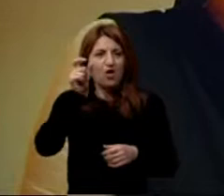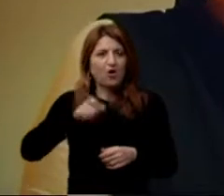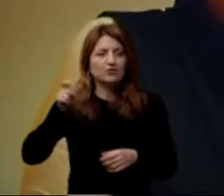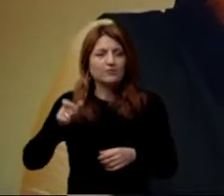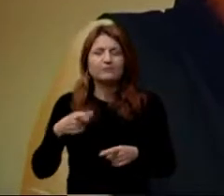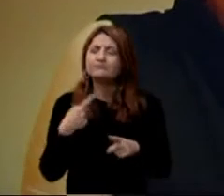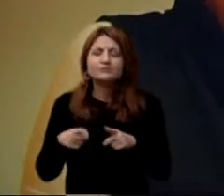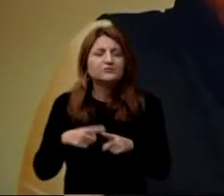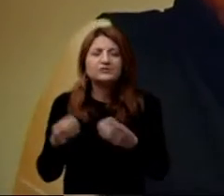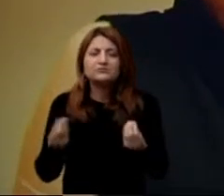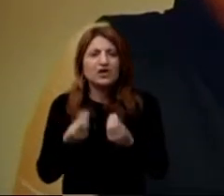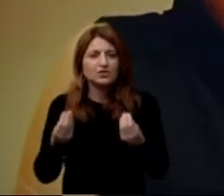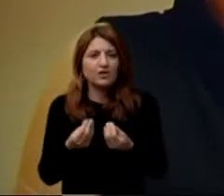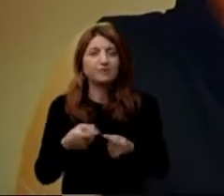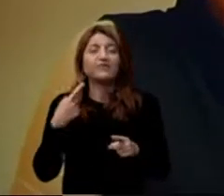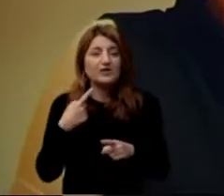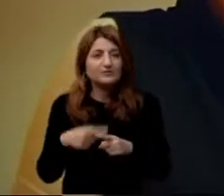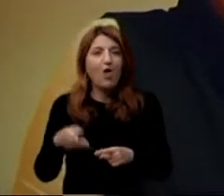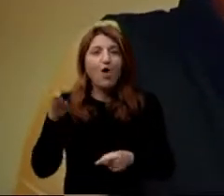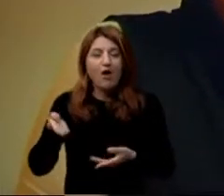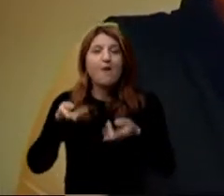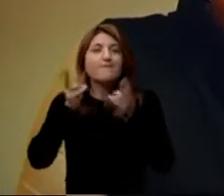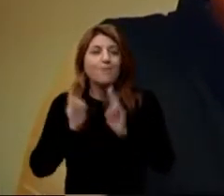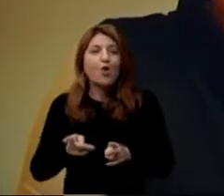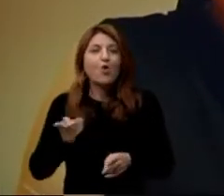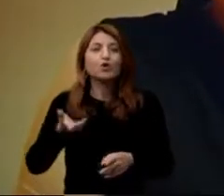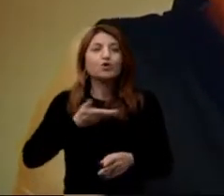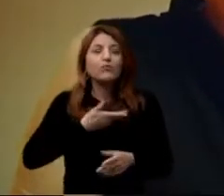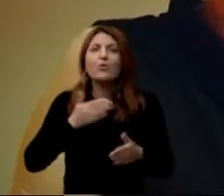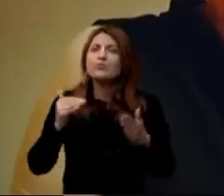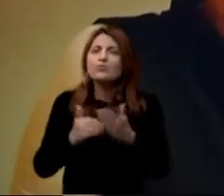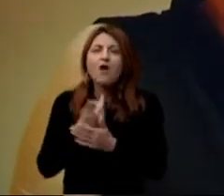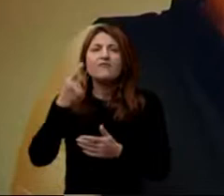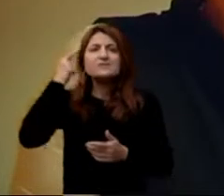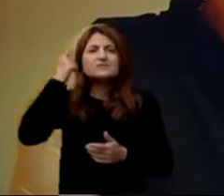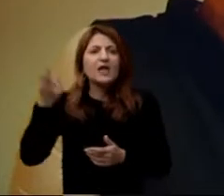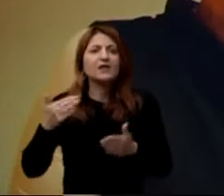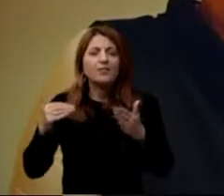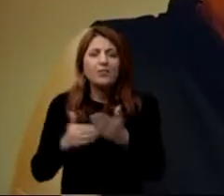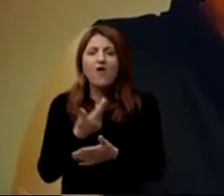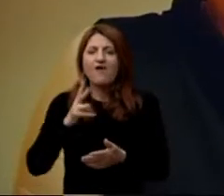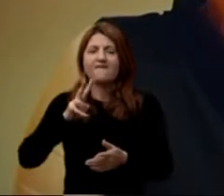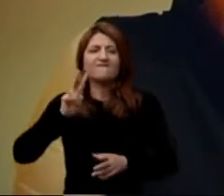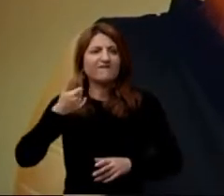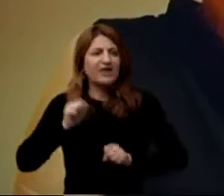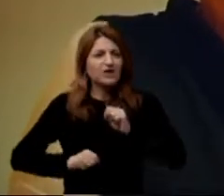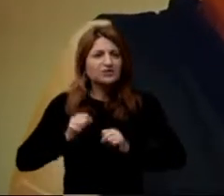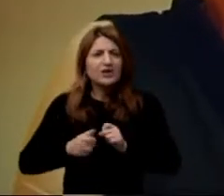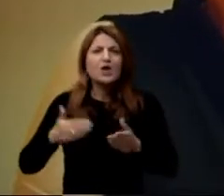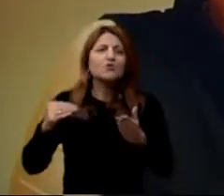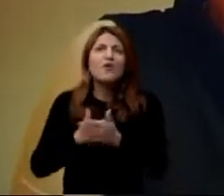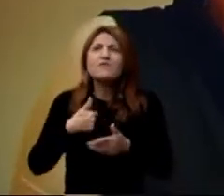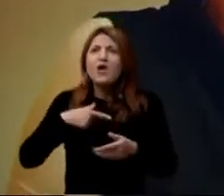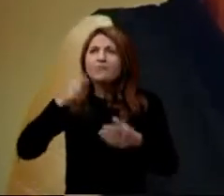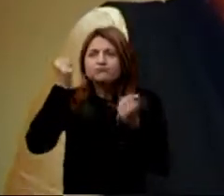Zašto? Zato da oni mogu upravo stjecati nova saznanja, nove vještine, naučiti